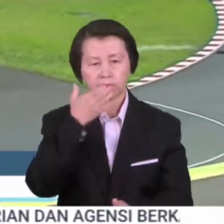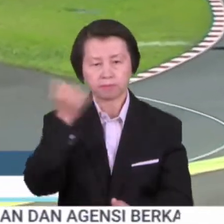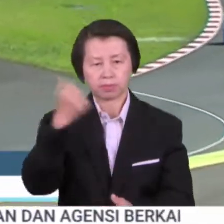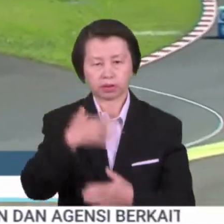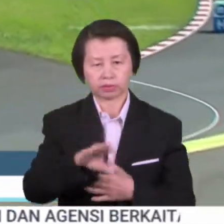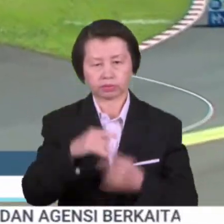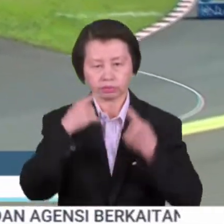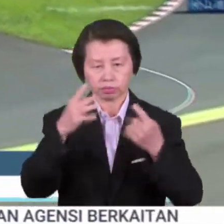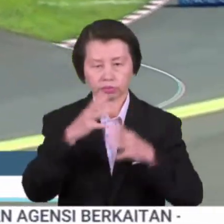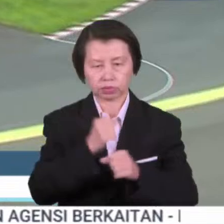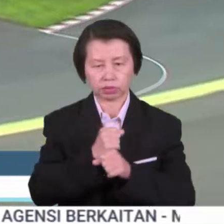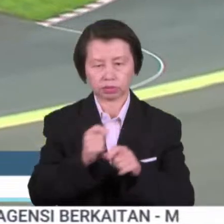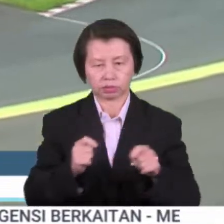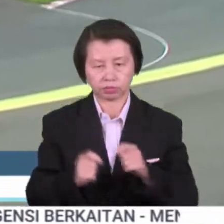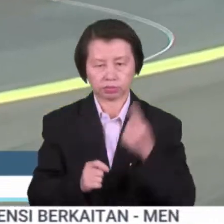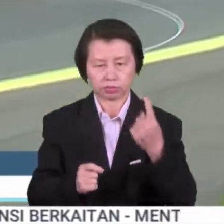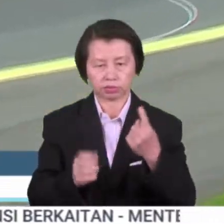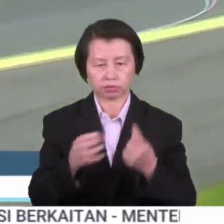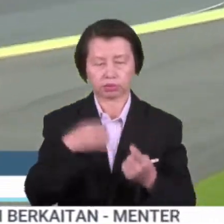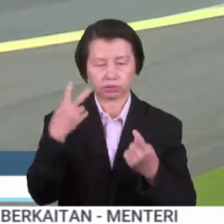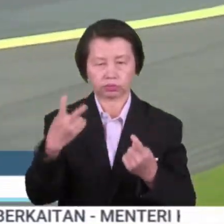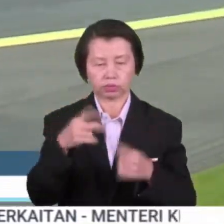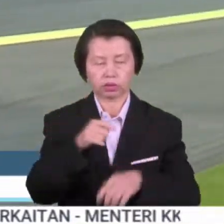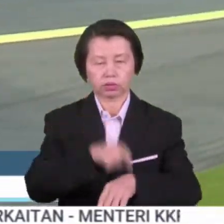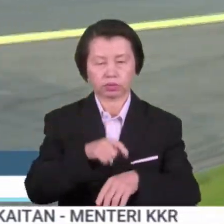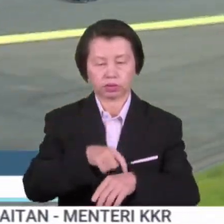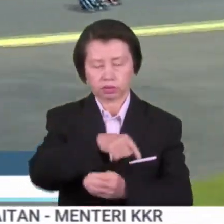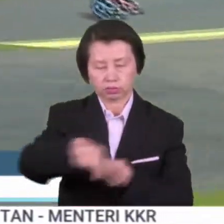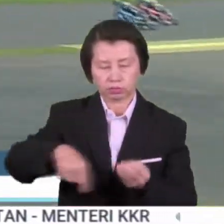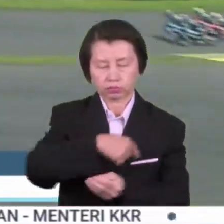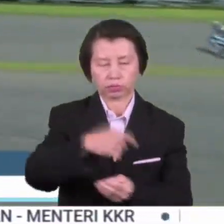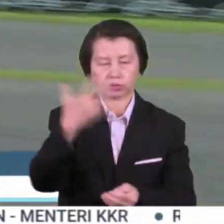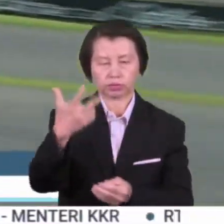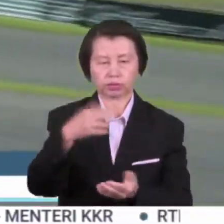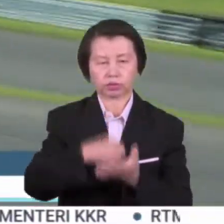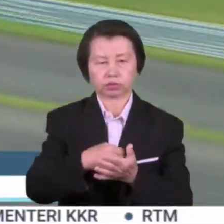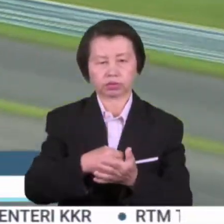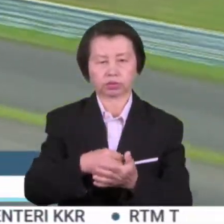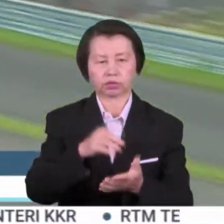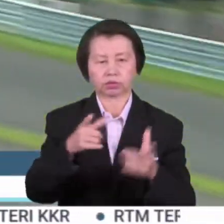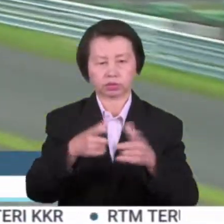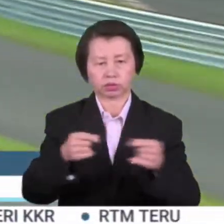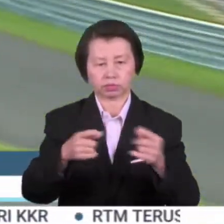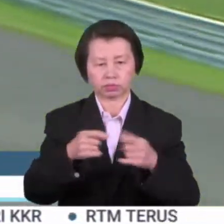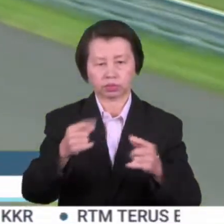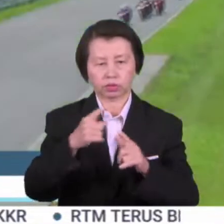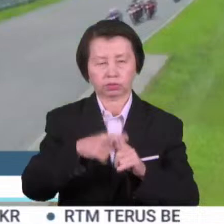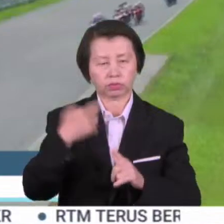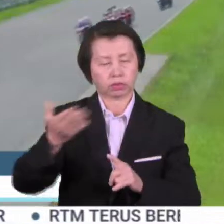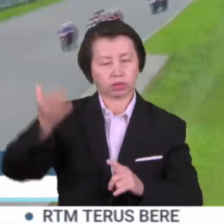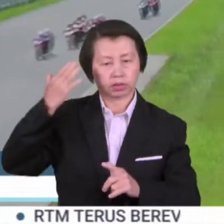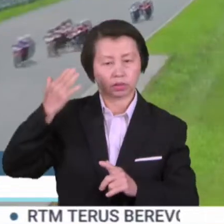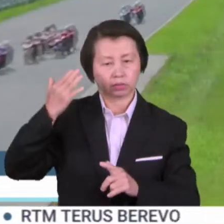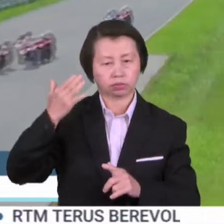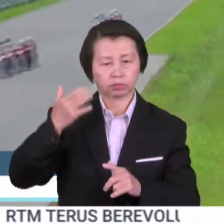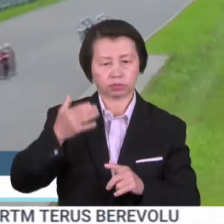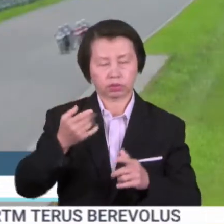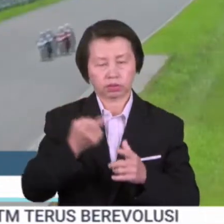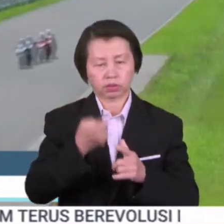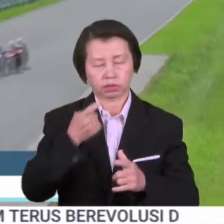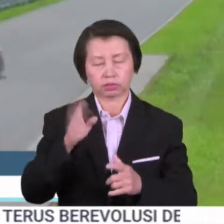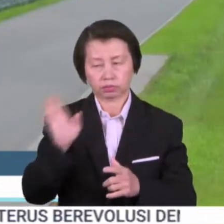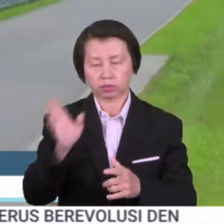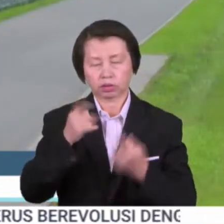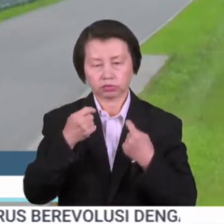selepas berjay meraih tempat pertama dan kedua semasa perlumbaan pusing ketiga di Lit antarabangsa suku jepun pada bulan lalu peluba kelahiran Negeri